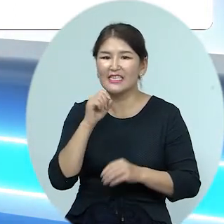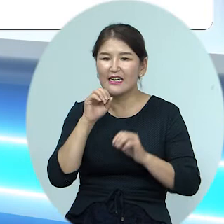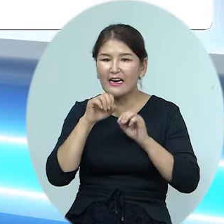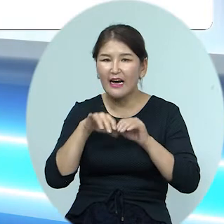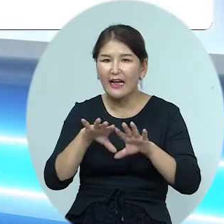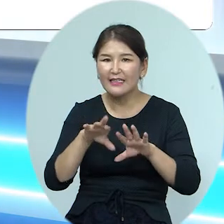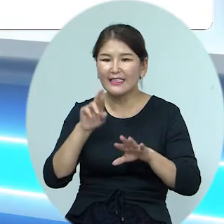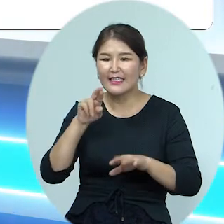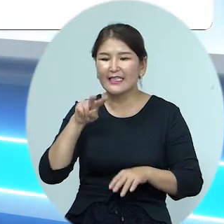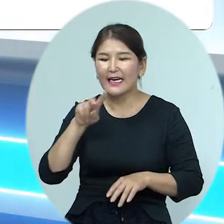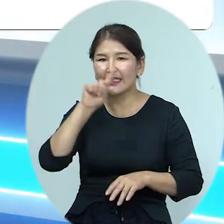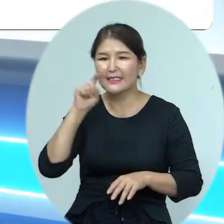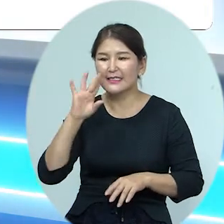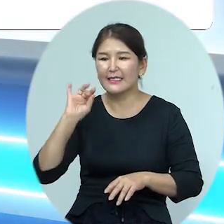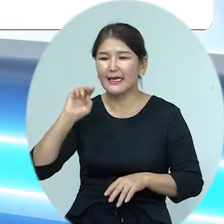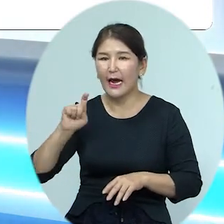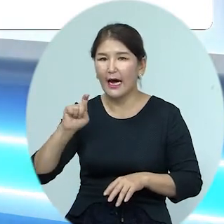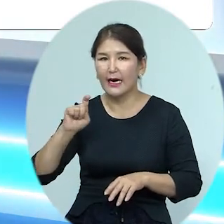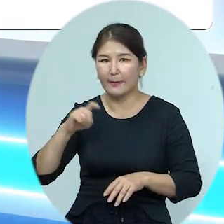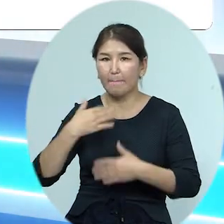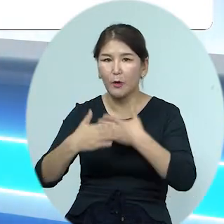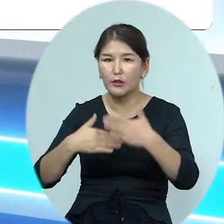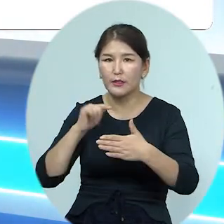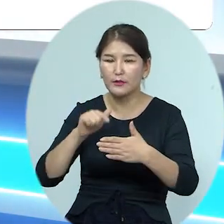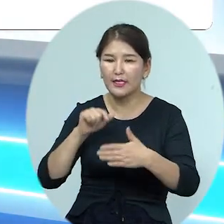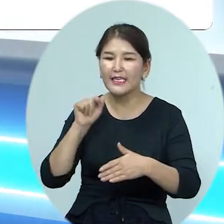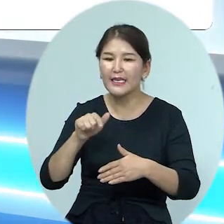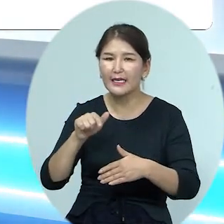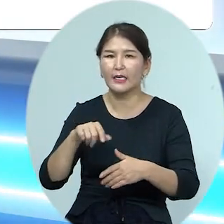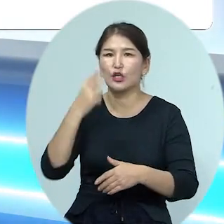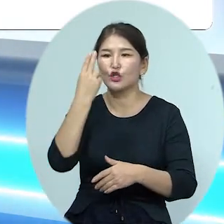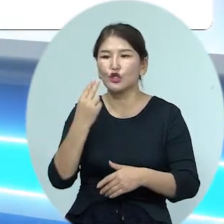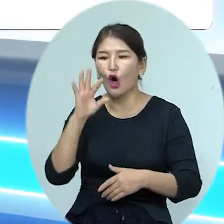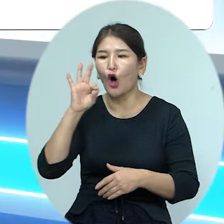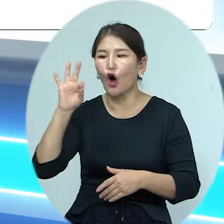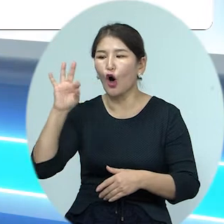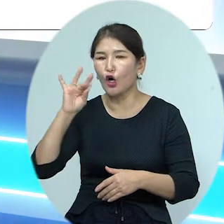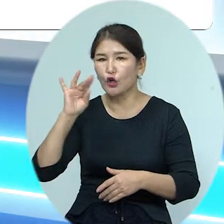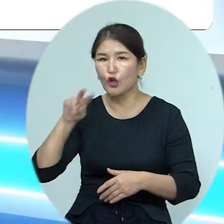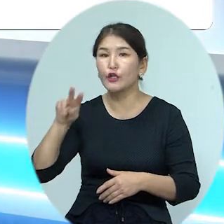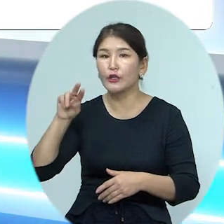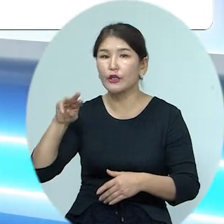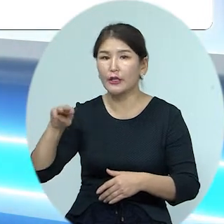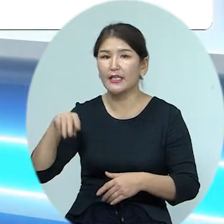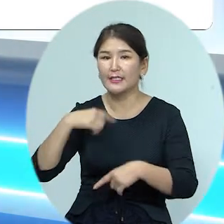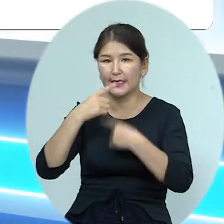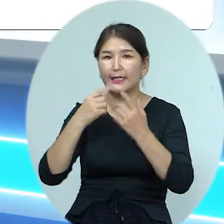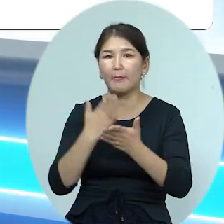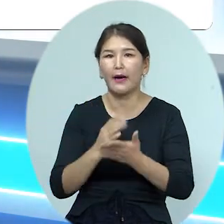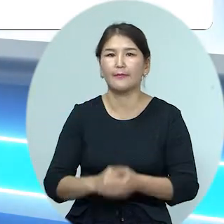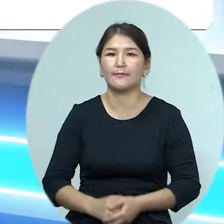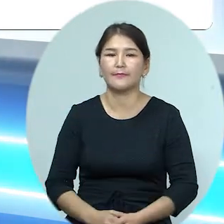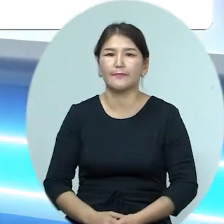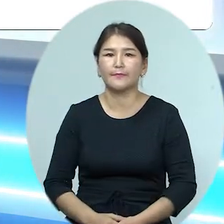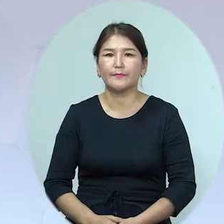зөөлрөн ялзрах процесс орохыг шүд цоорох өвчин гэж бид нэрлэдэг. Манай ард иргэд бол шүд хорхойтох өвчин гэж